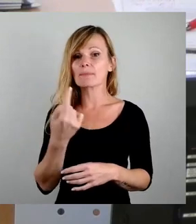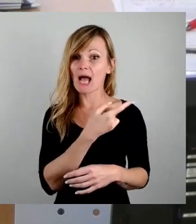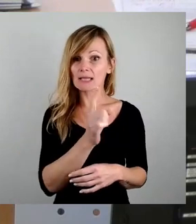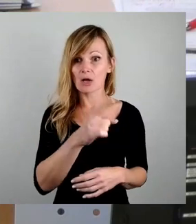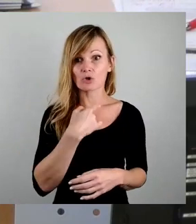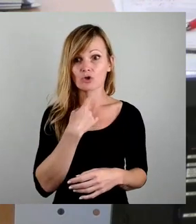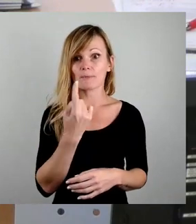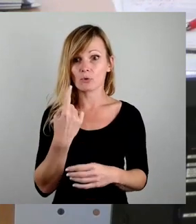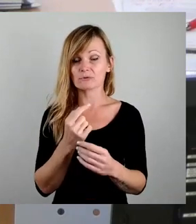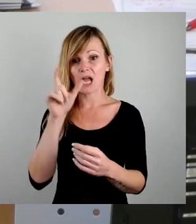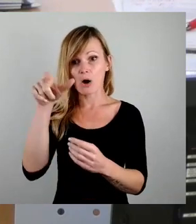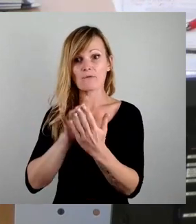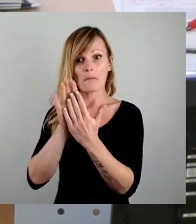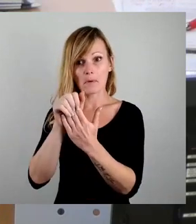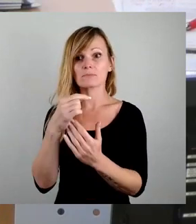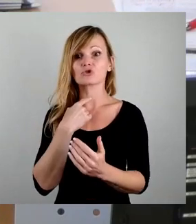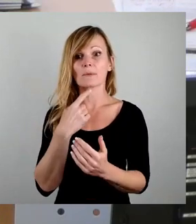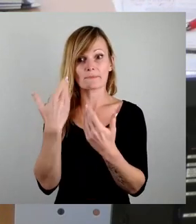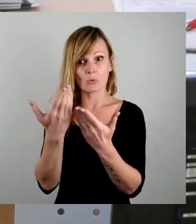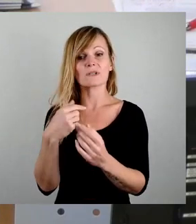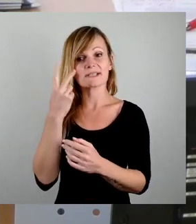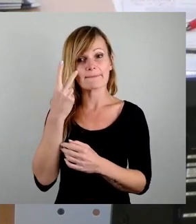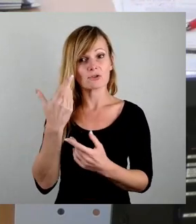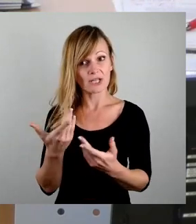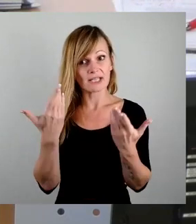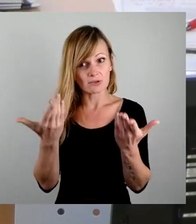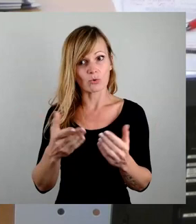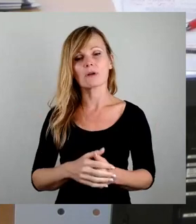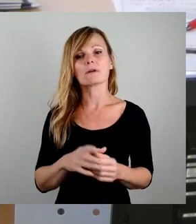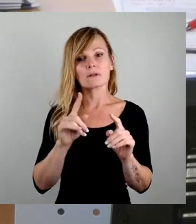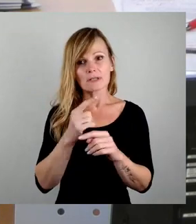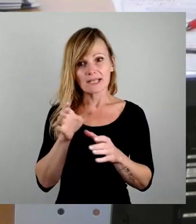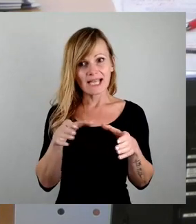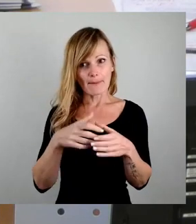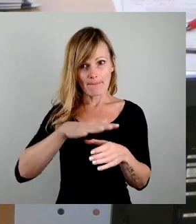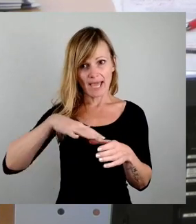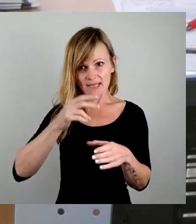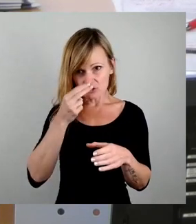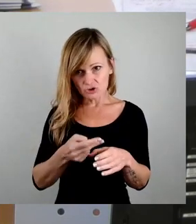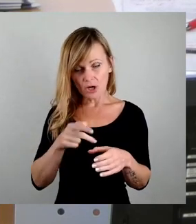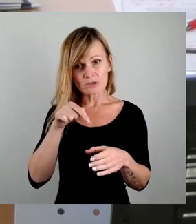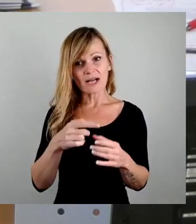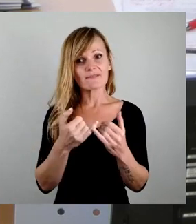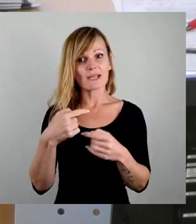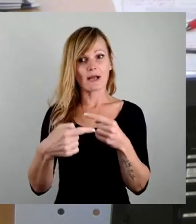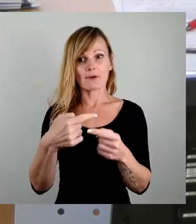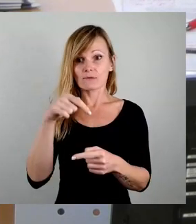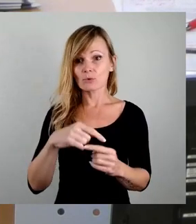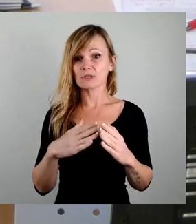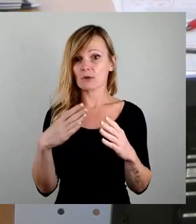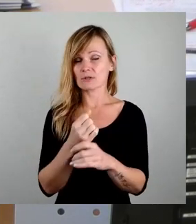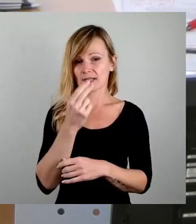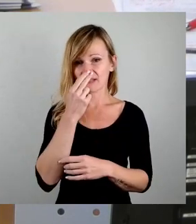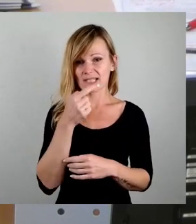werden, was auch verständlich ist. Man muss nämlich mal in die Gemeinden sehen, wie es dort zugeht, wie dort der Haushalt aussieht. Das ist